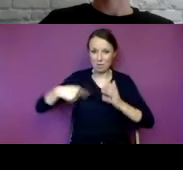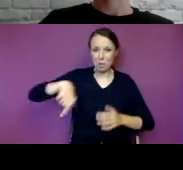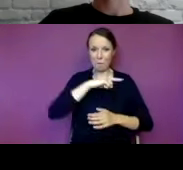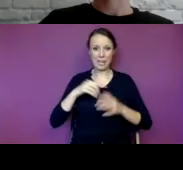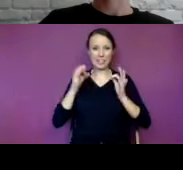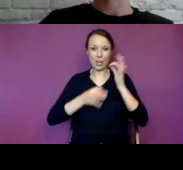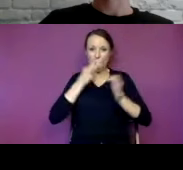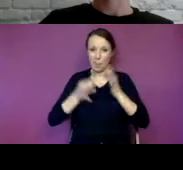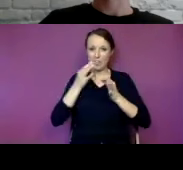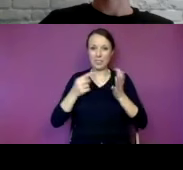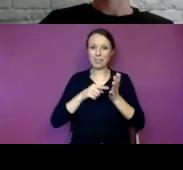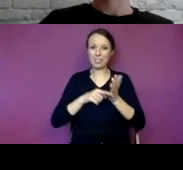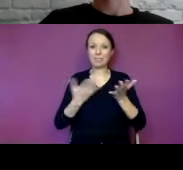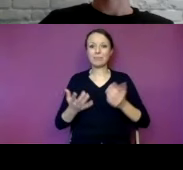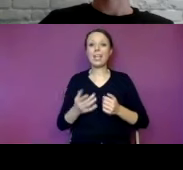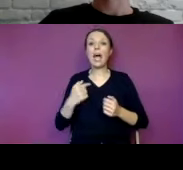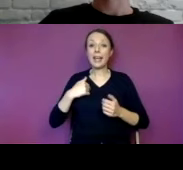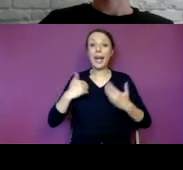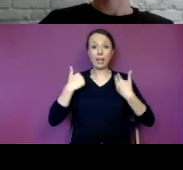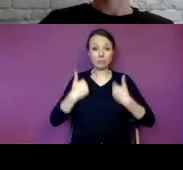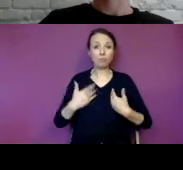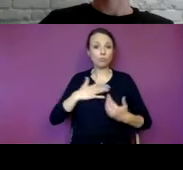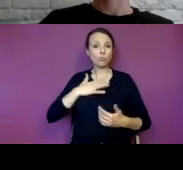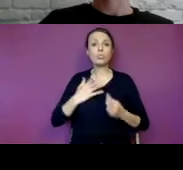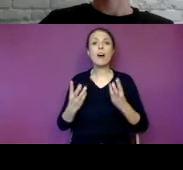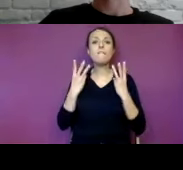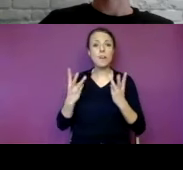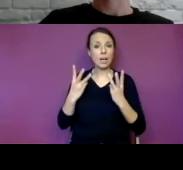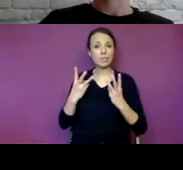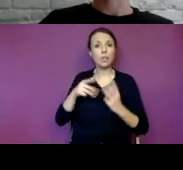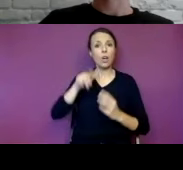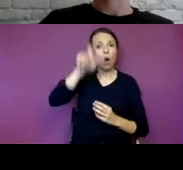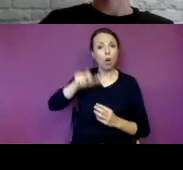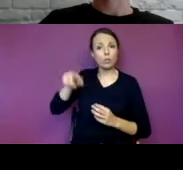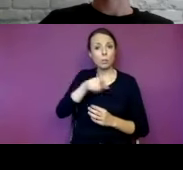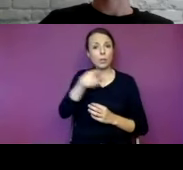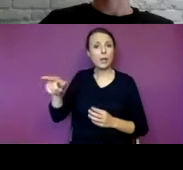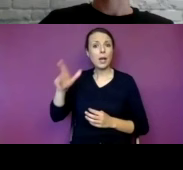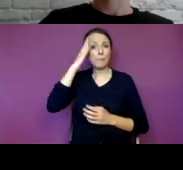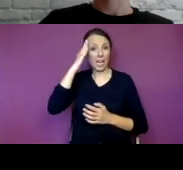dla mnie było istotne zapytać osoby, które na wsi mieszkają, o to,